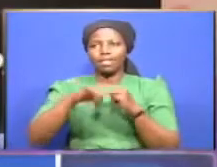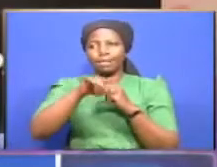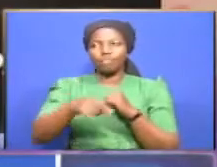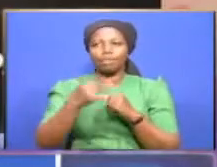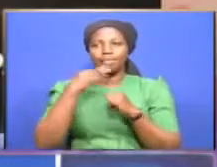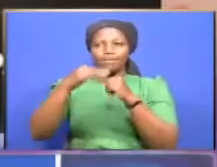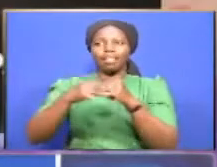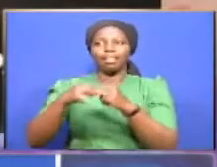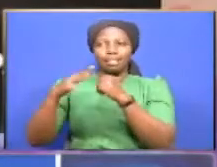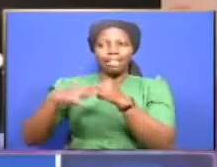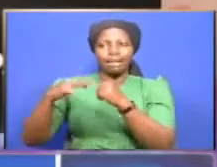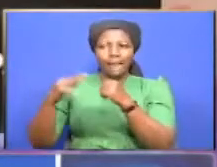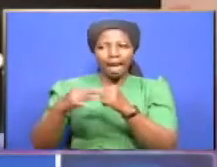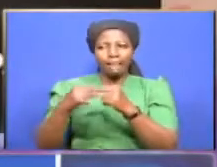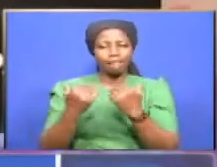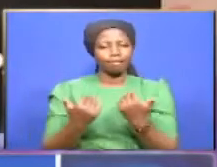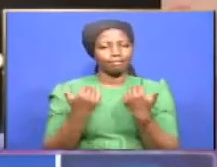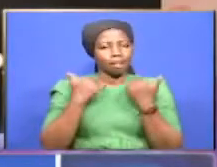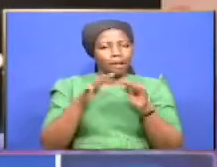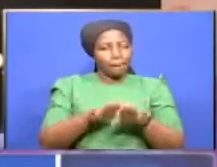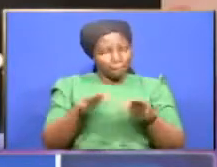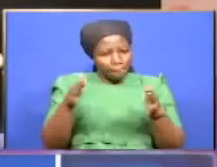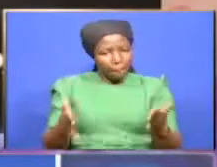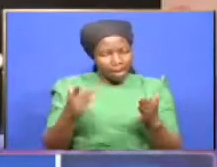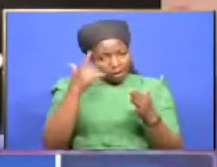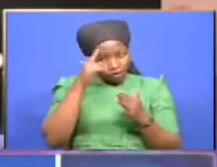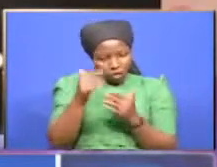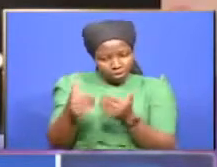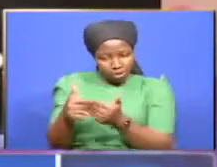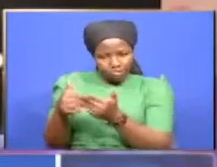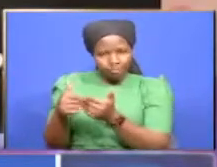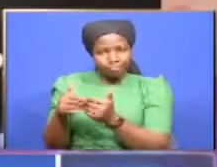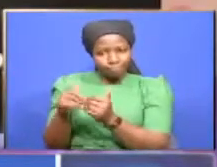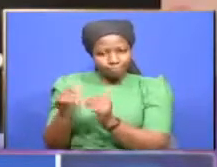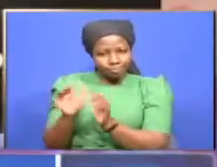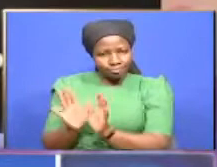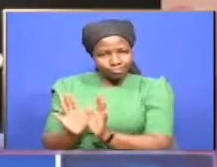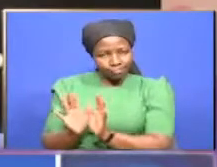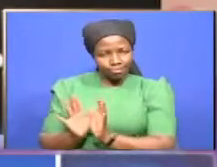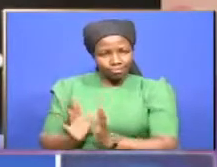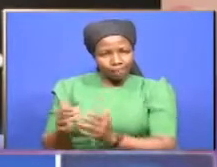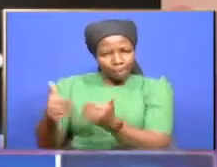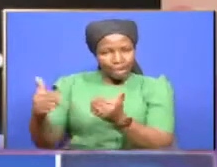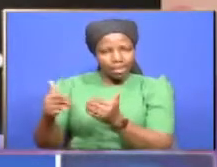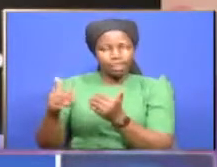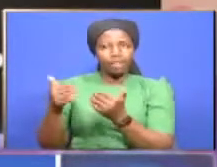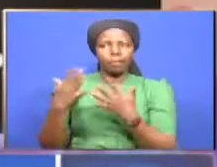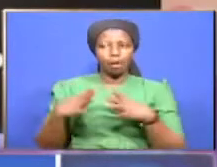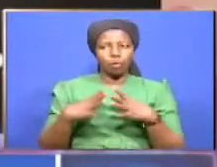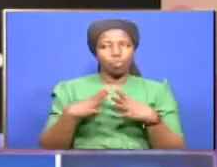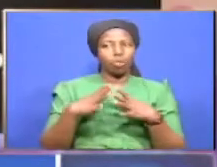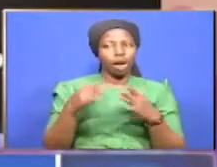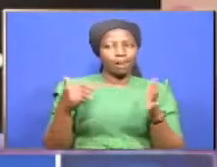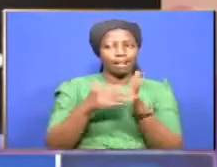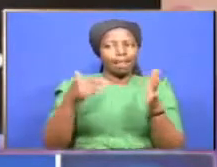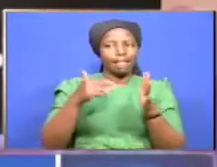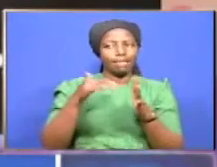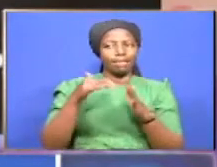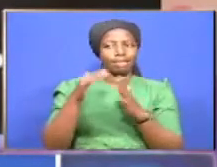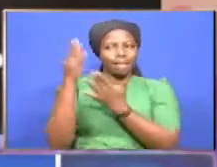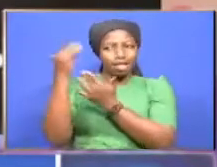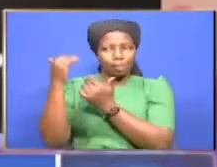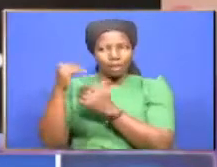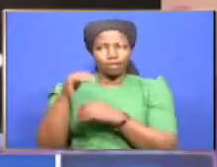6,898 vya kutenga watu dhidi ya kiwango kinacholengwa cha kitaifa cha vitanda 30,500. Kaunti 12